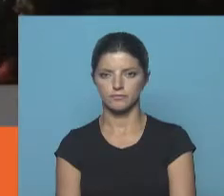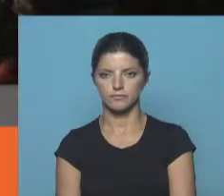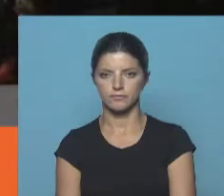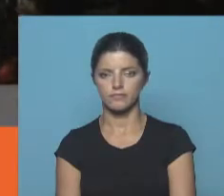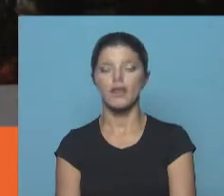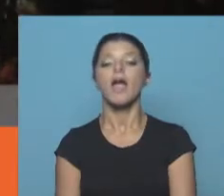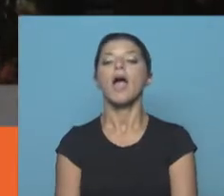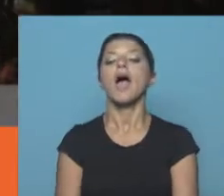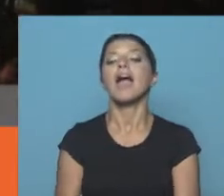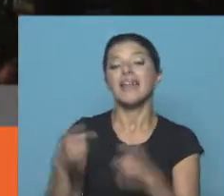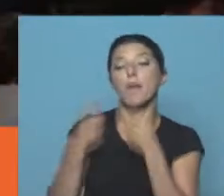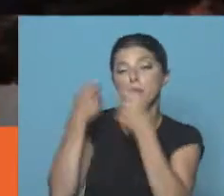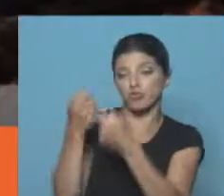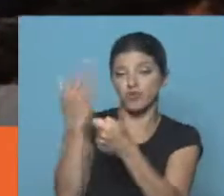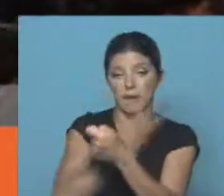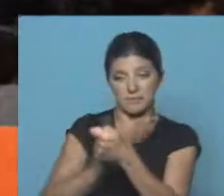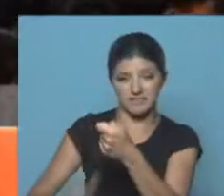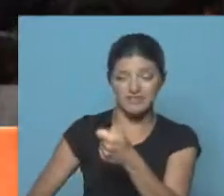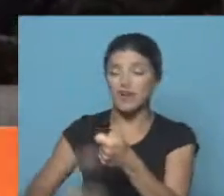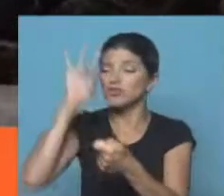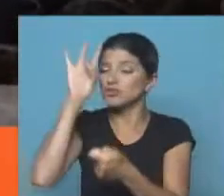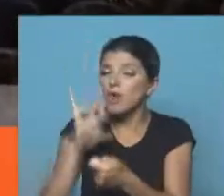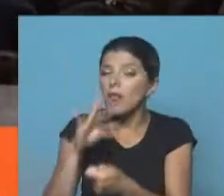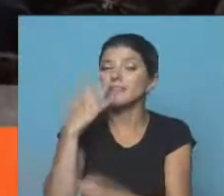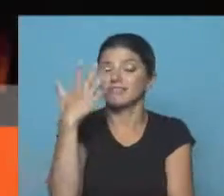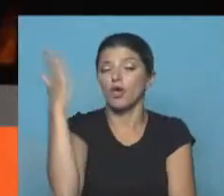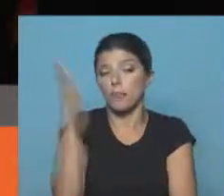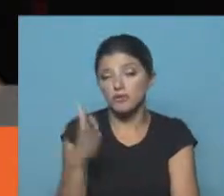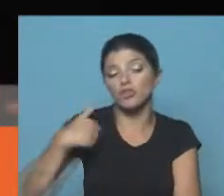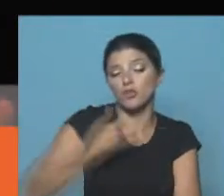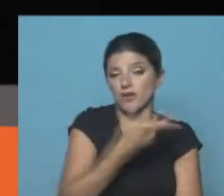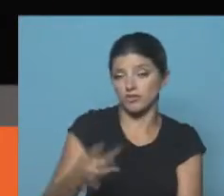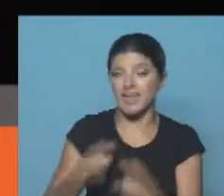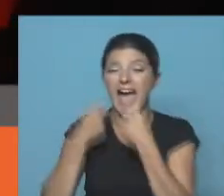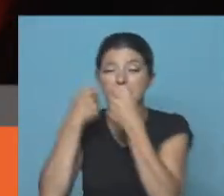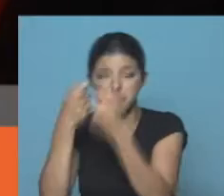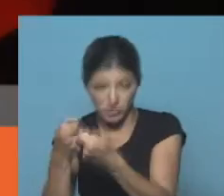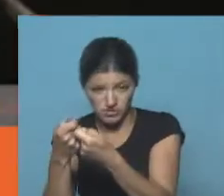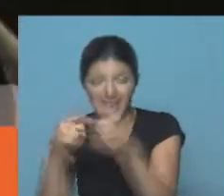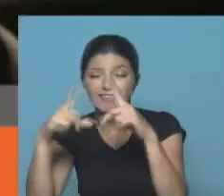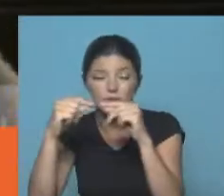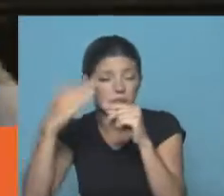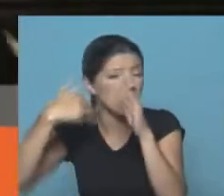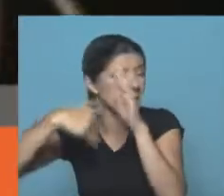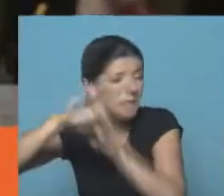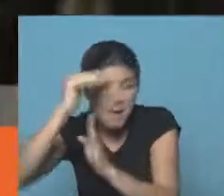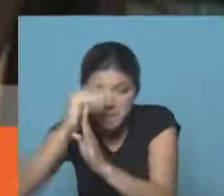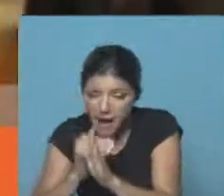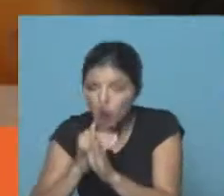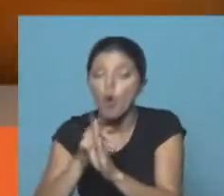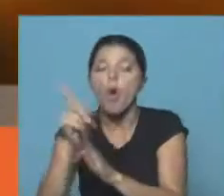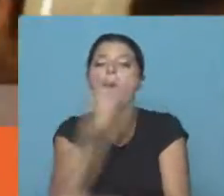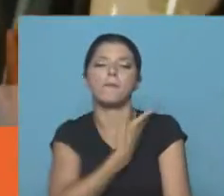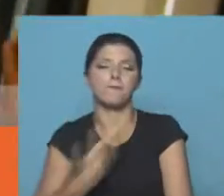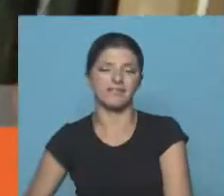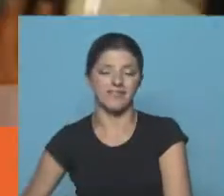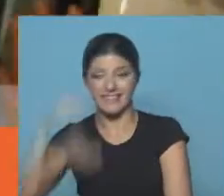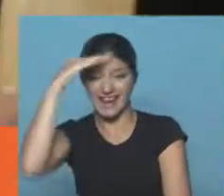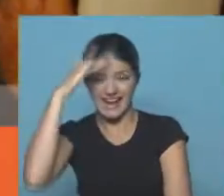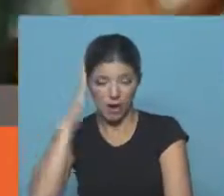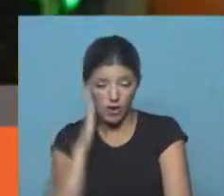일정과 법 절차에 따라 대통령 측에서 물러나겠습니다. Además,